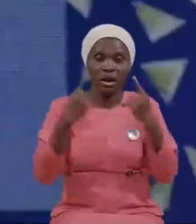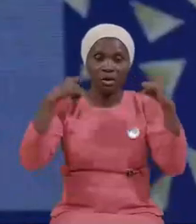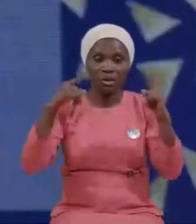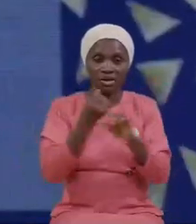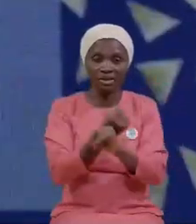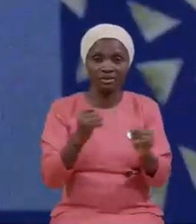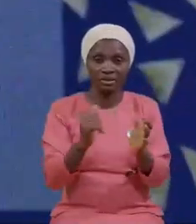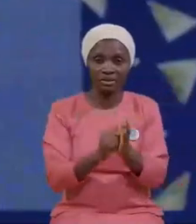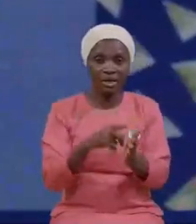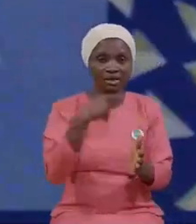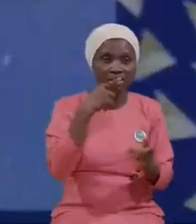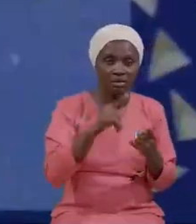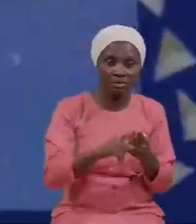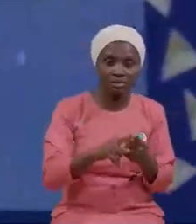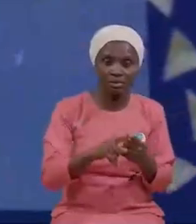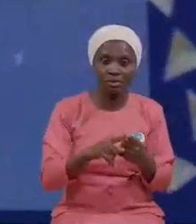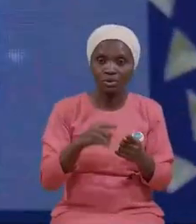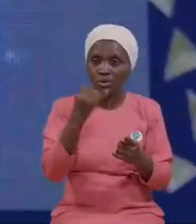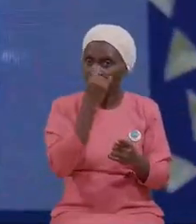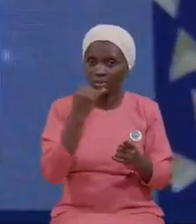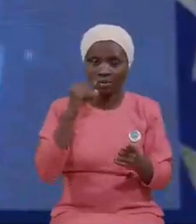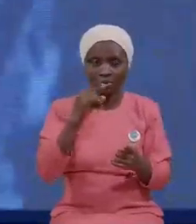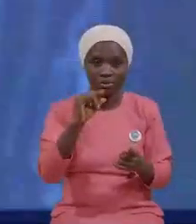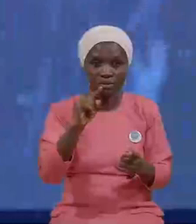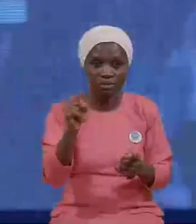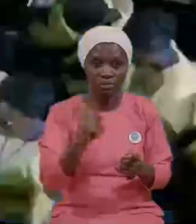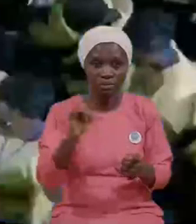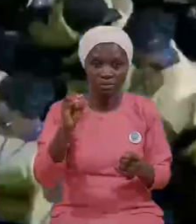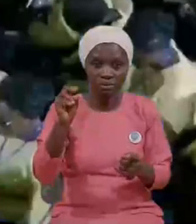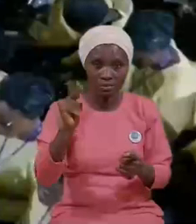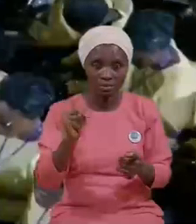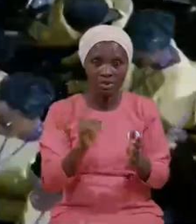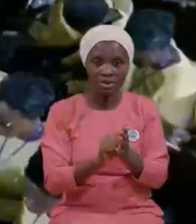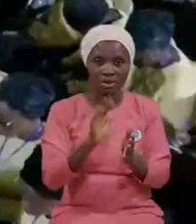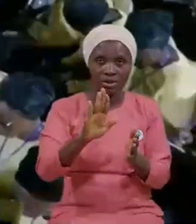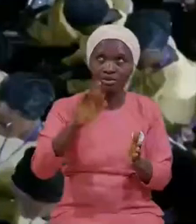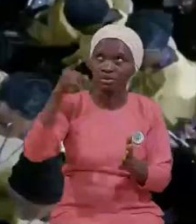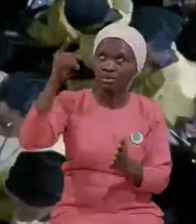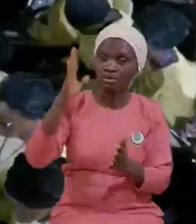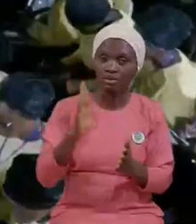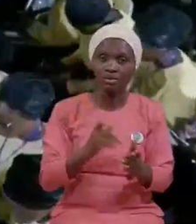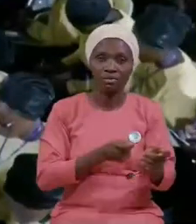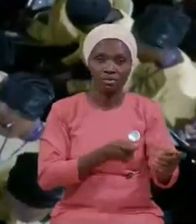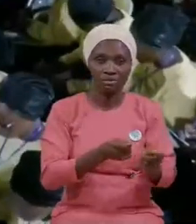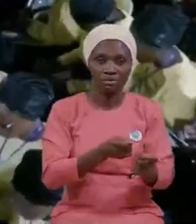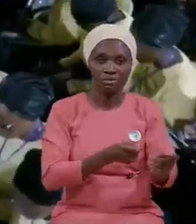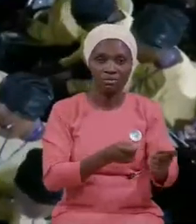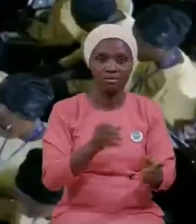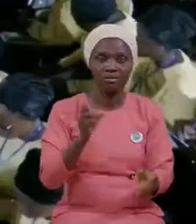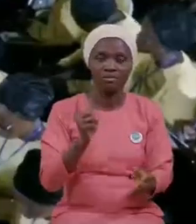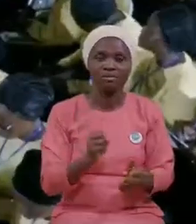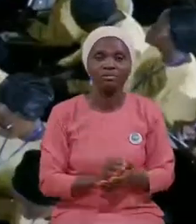De celui qui apporte de bonnes nouvelles, qui publie le salut de celui qui dit à Sion, ton Dieu règne.